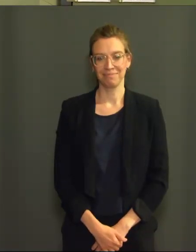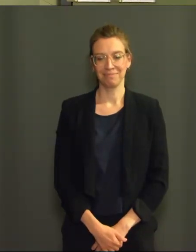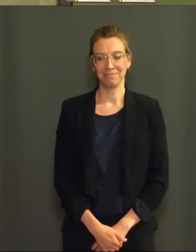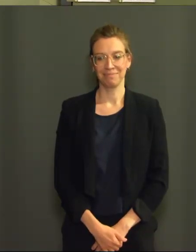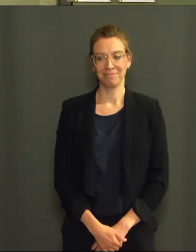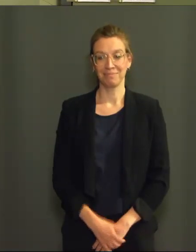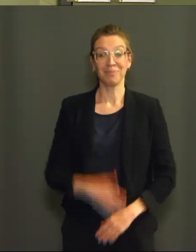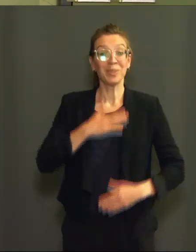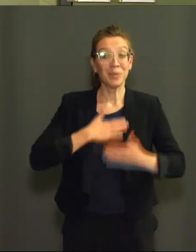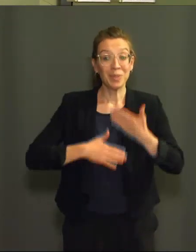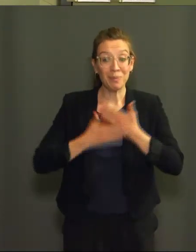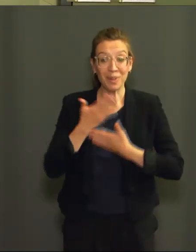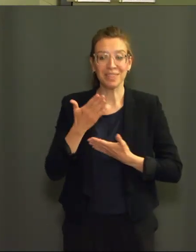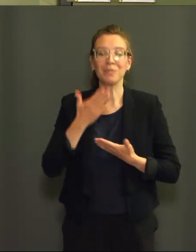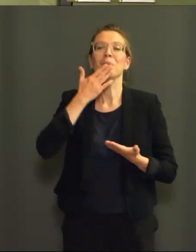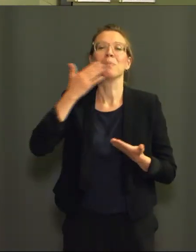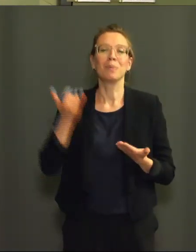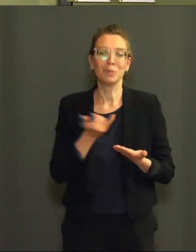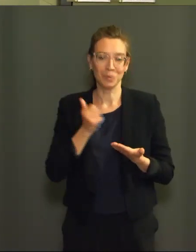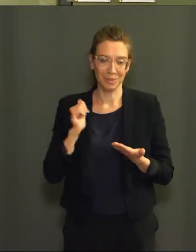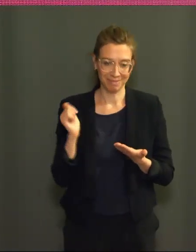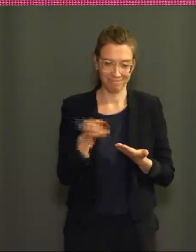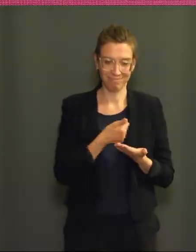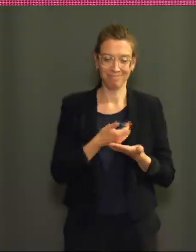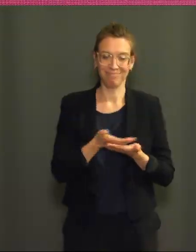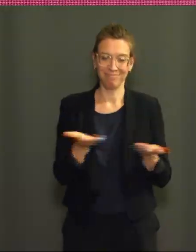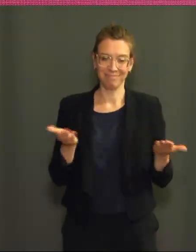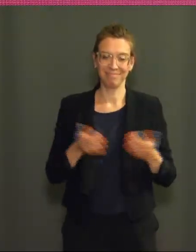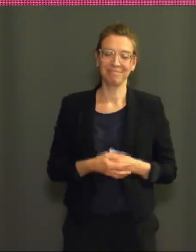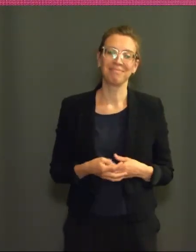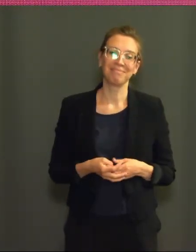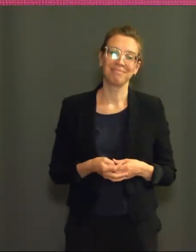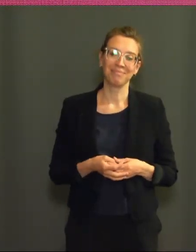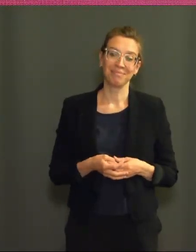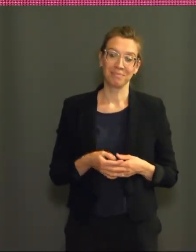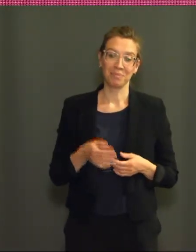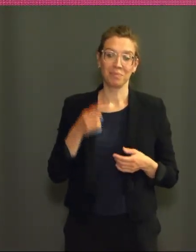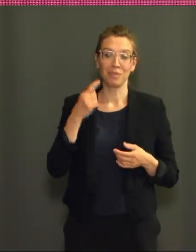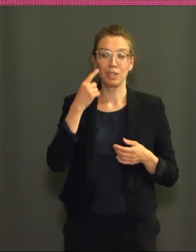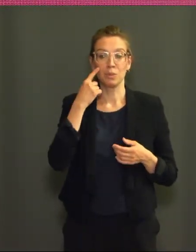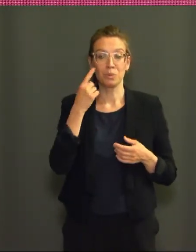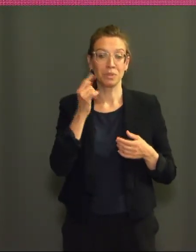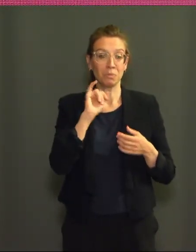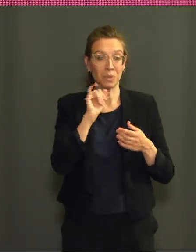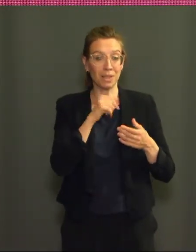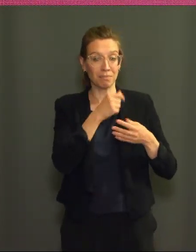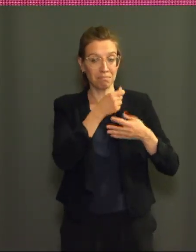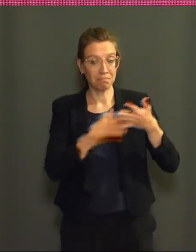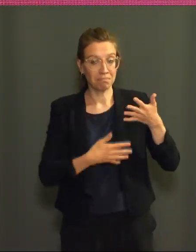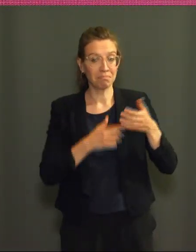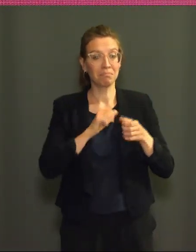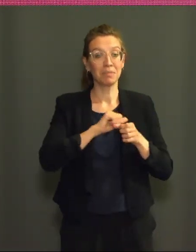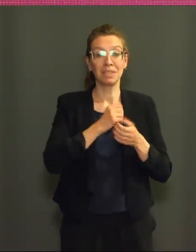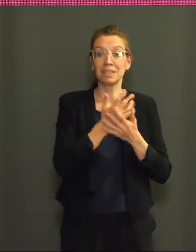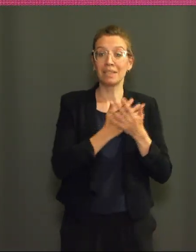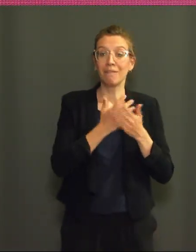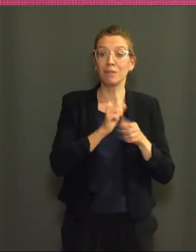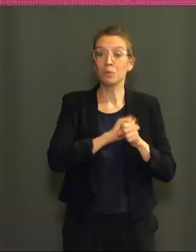Goedemorgen iedereen, bonjour tout le monde. De coronacijfers zetten hun gunstige pad onverstoord